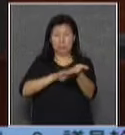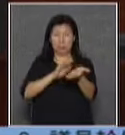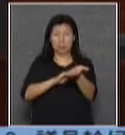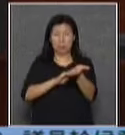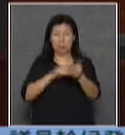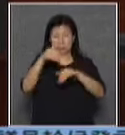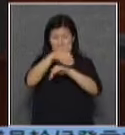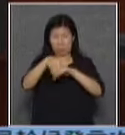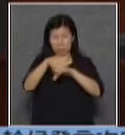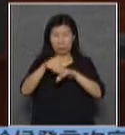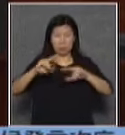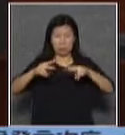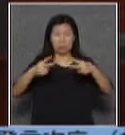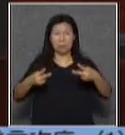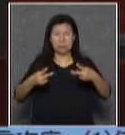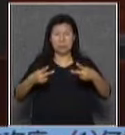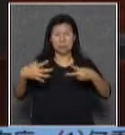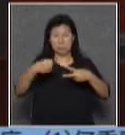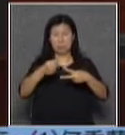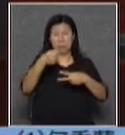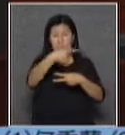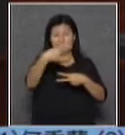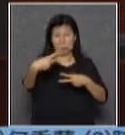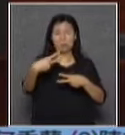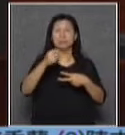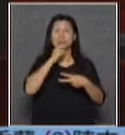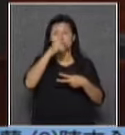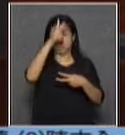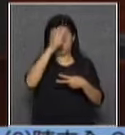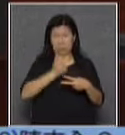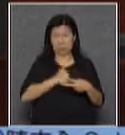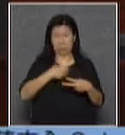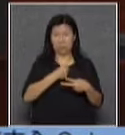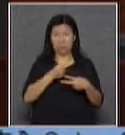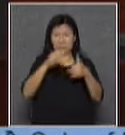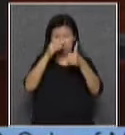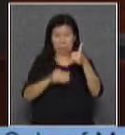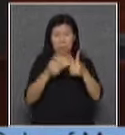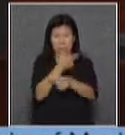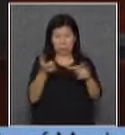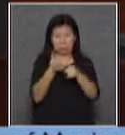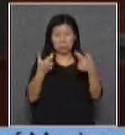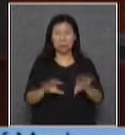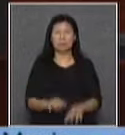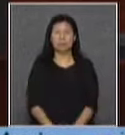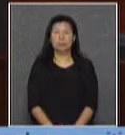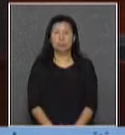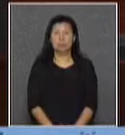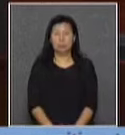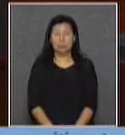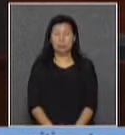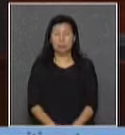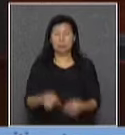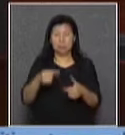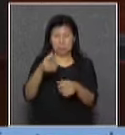劃及發展統籌處兩個首長級職位的個人薪酬全年預算開支。主席，就呢個